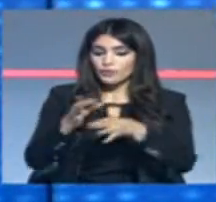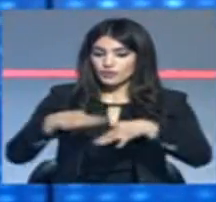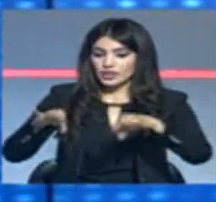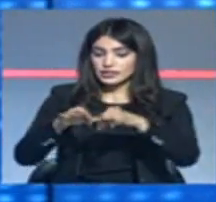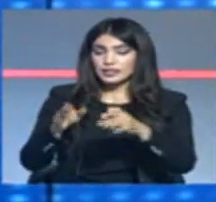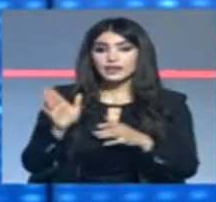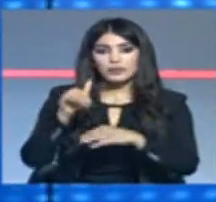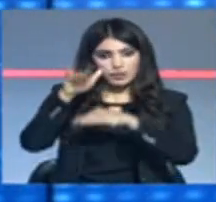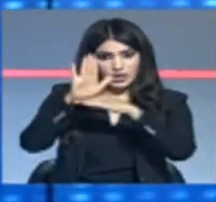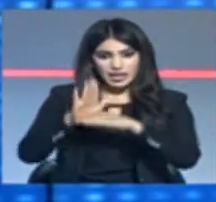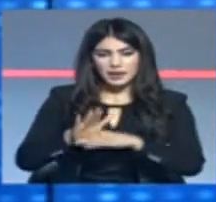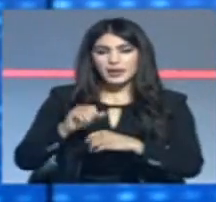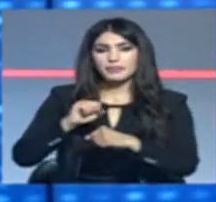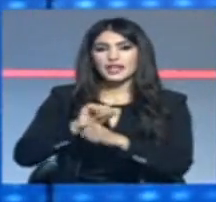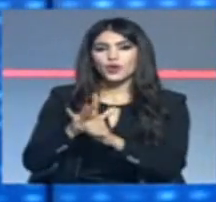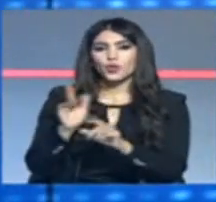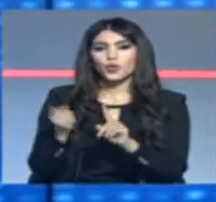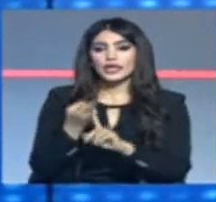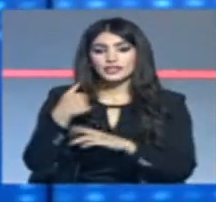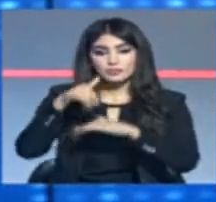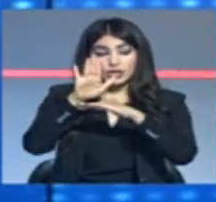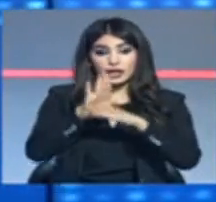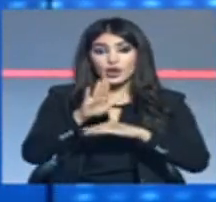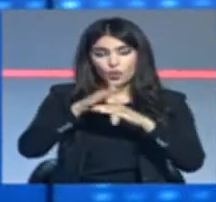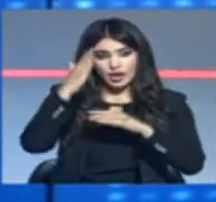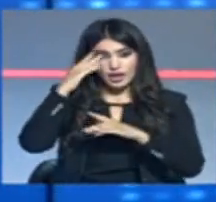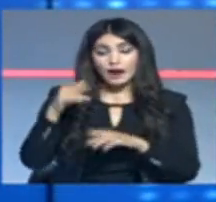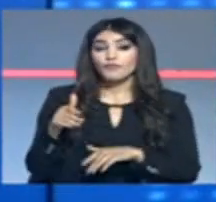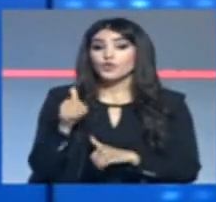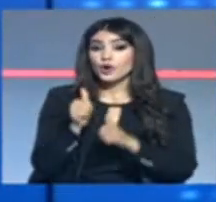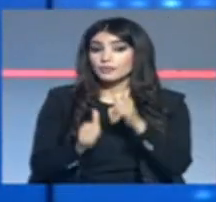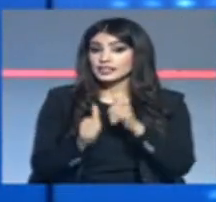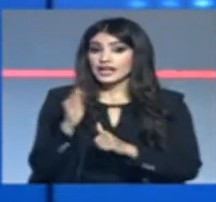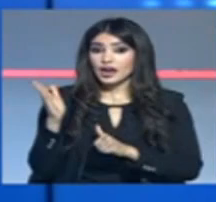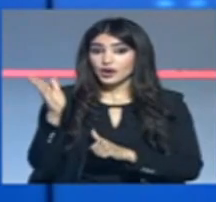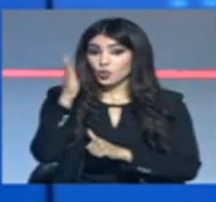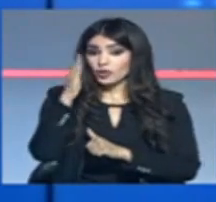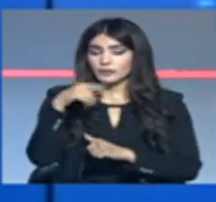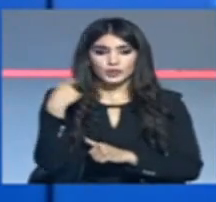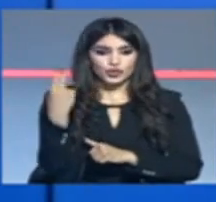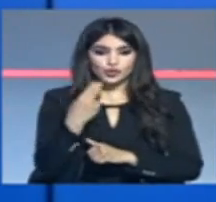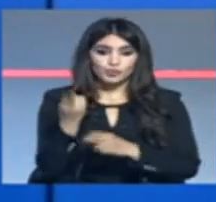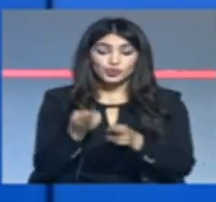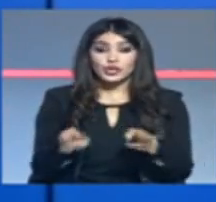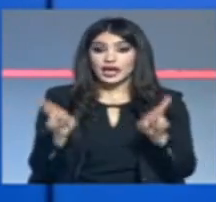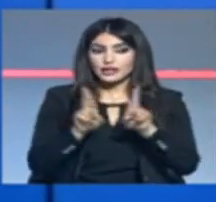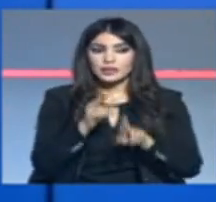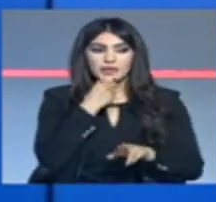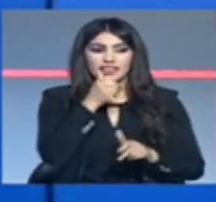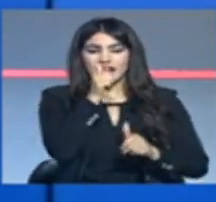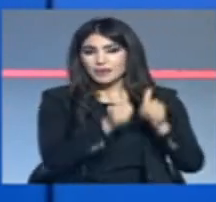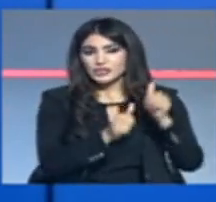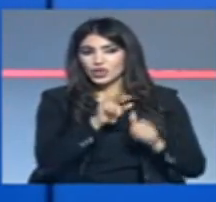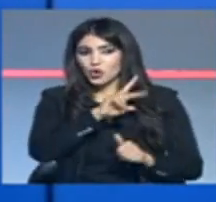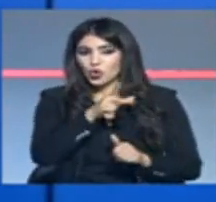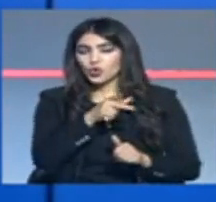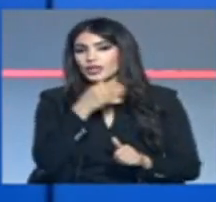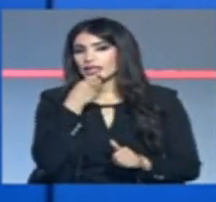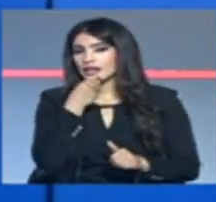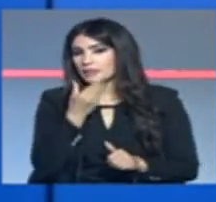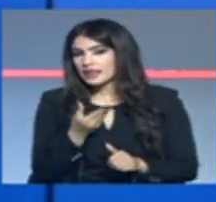كبيره، وخذينا الاحتياطات اللازمه. احنا نعرفوا بالخصوص امتحان الوطني ما ينجمش يتعاود. الامتحانات الاخرين قلنا وقت